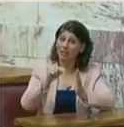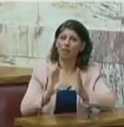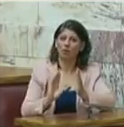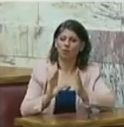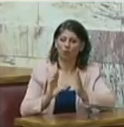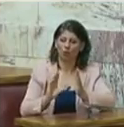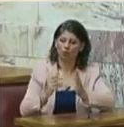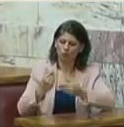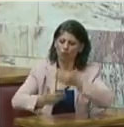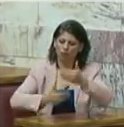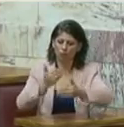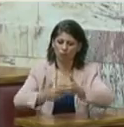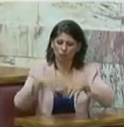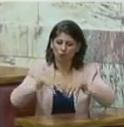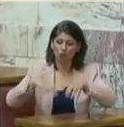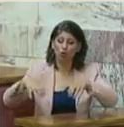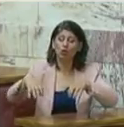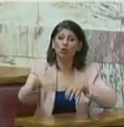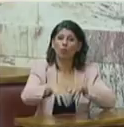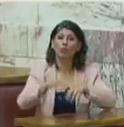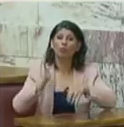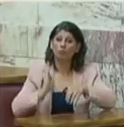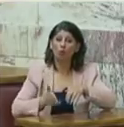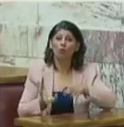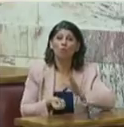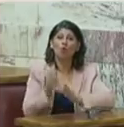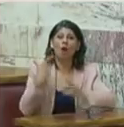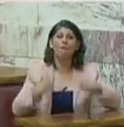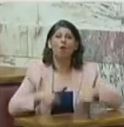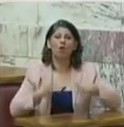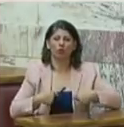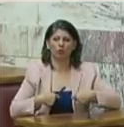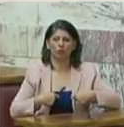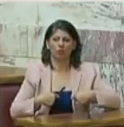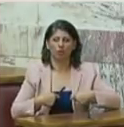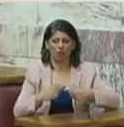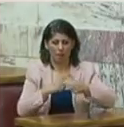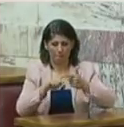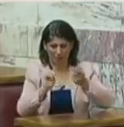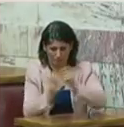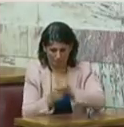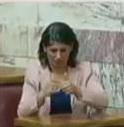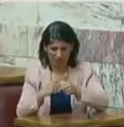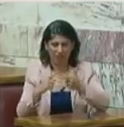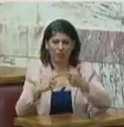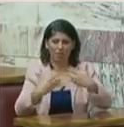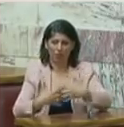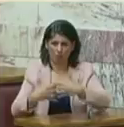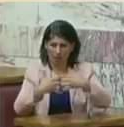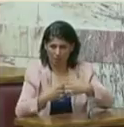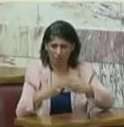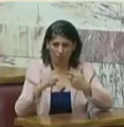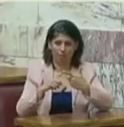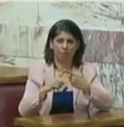τομείς όπου μπορεί να παραχθεί νέος πλούτος. Στη μεταποίηση, στη βιομηχανία,